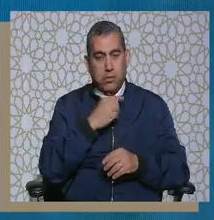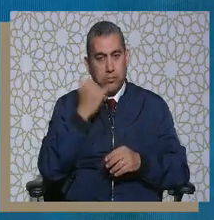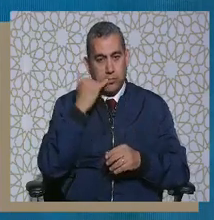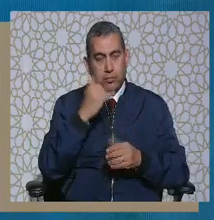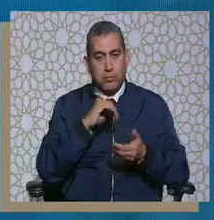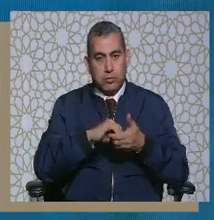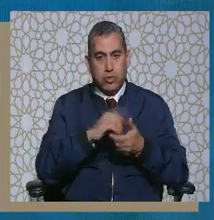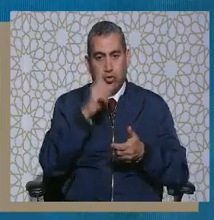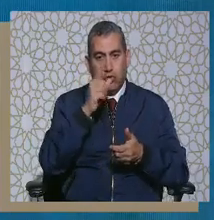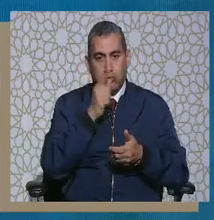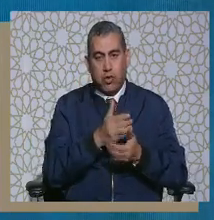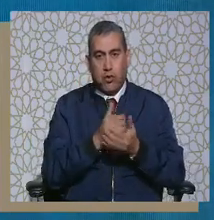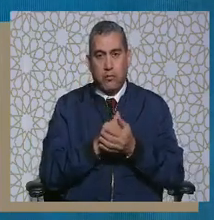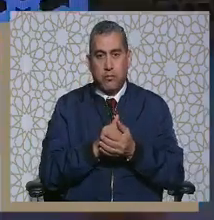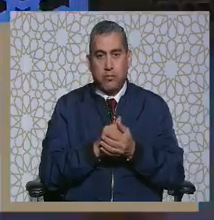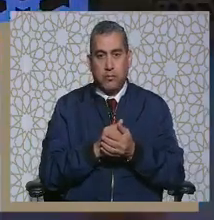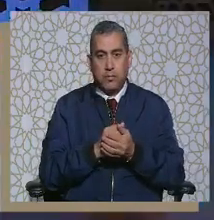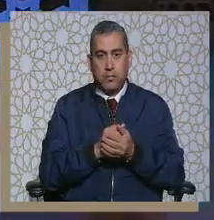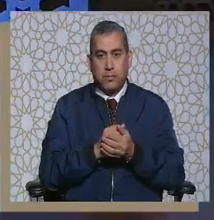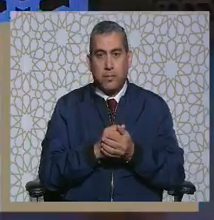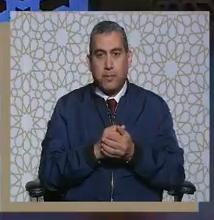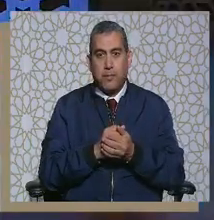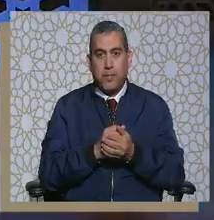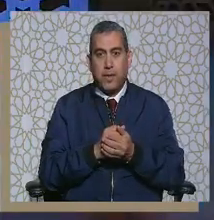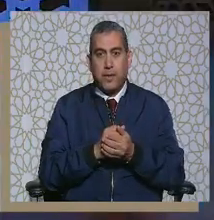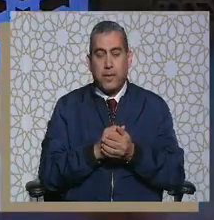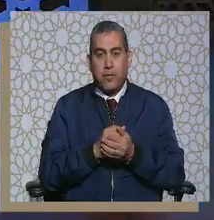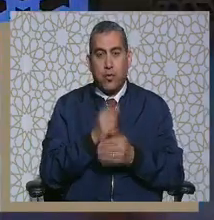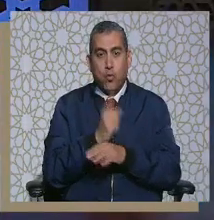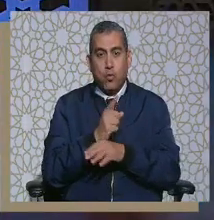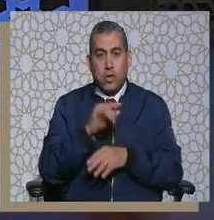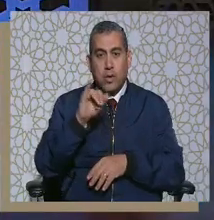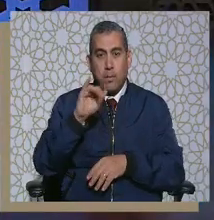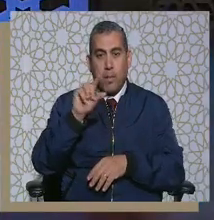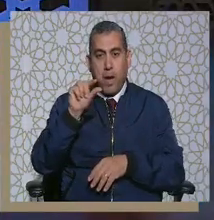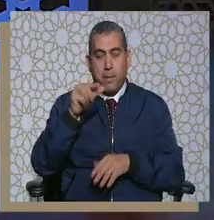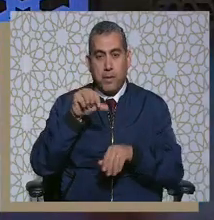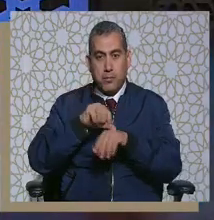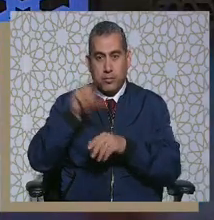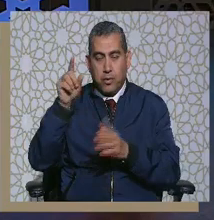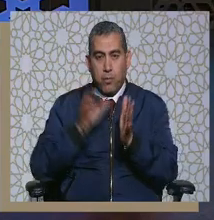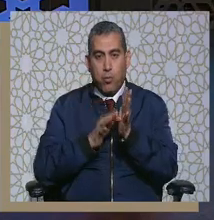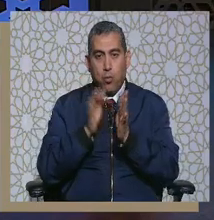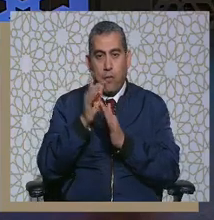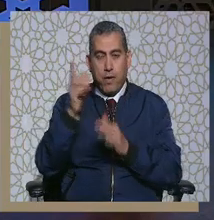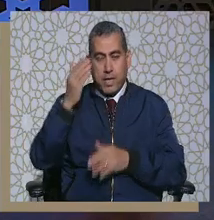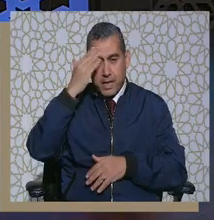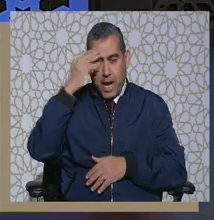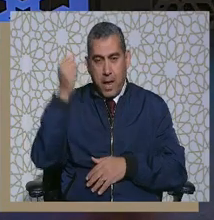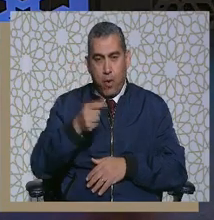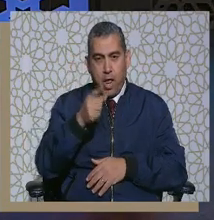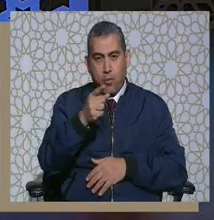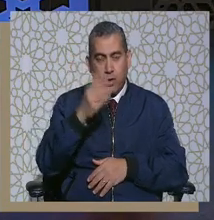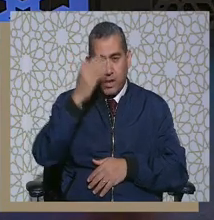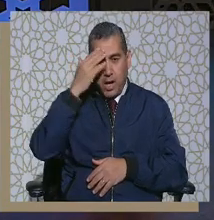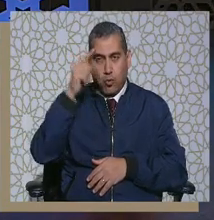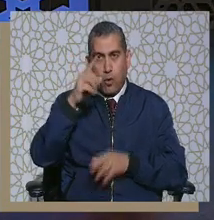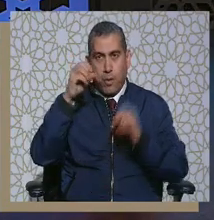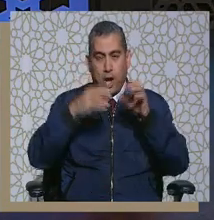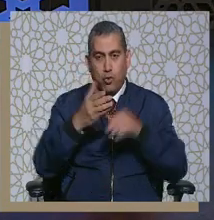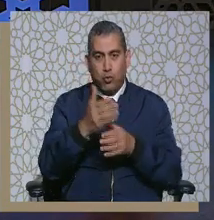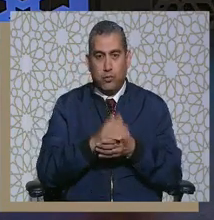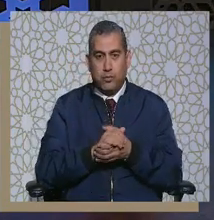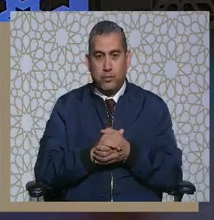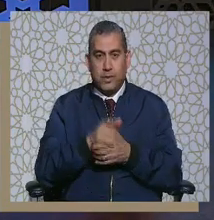باتصال حضرتك استاذ محمد من النوفيه السلام عليكم وعليكم السلام ورحمه الله وبركاته